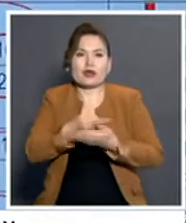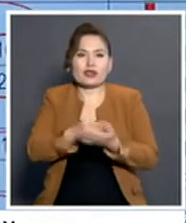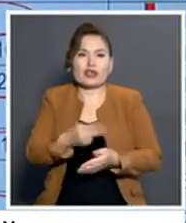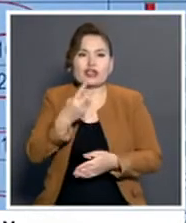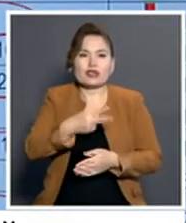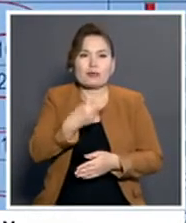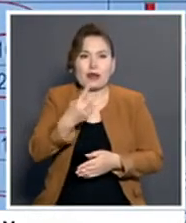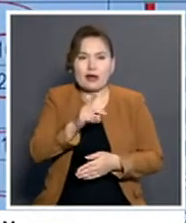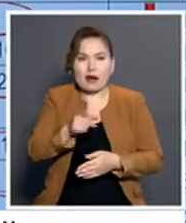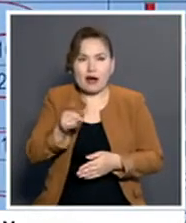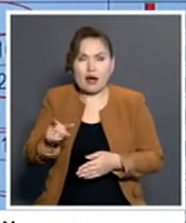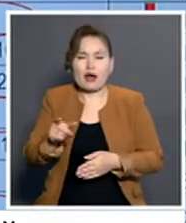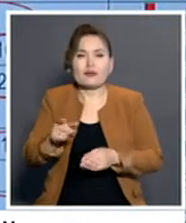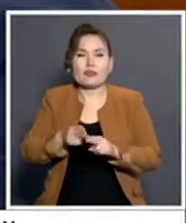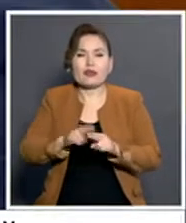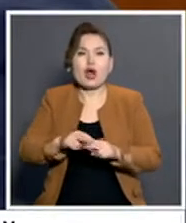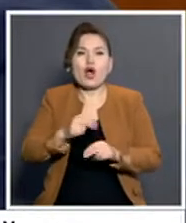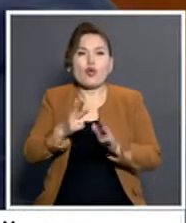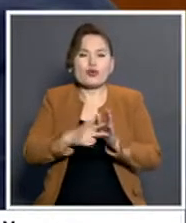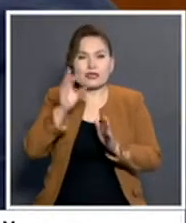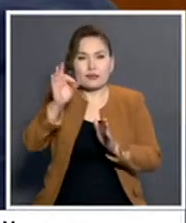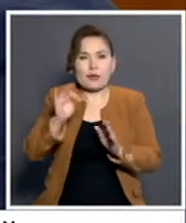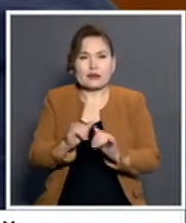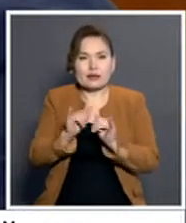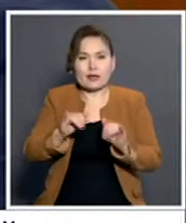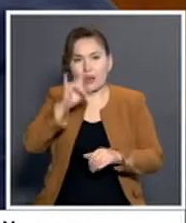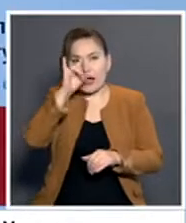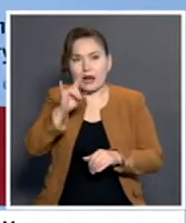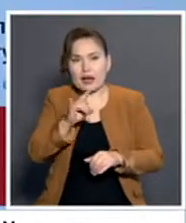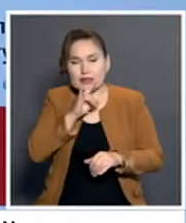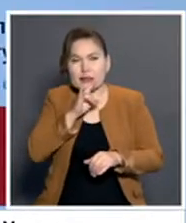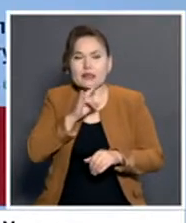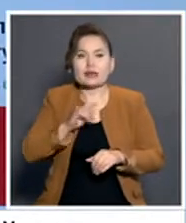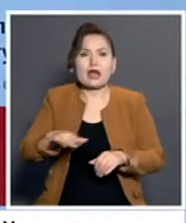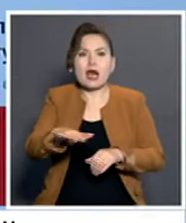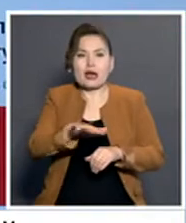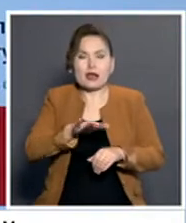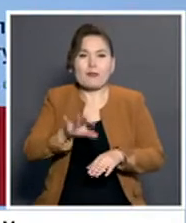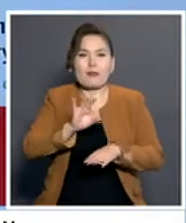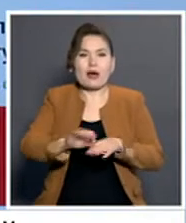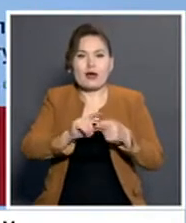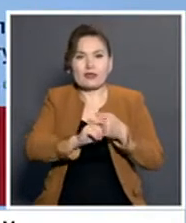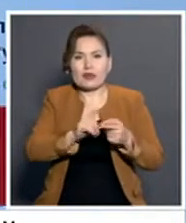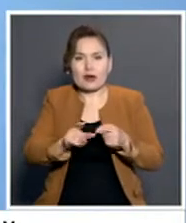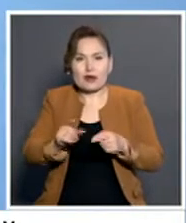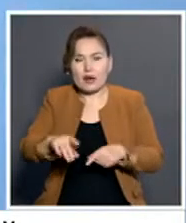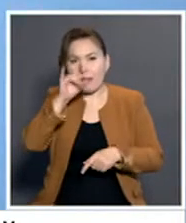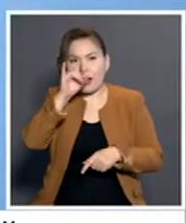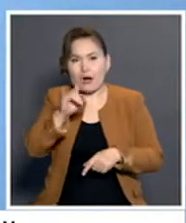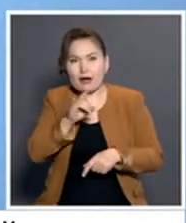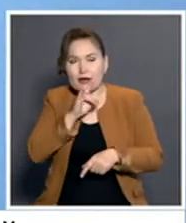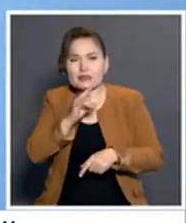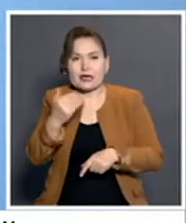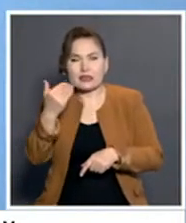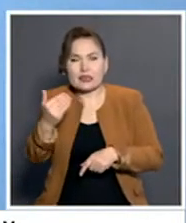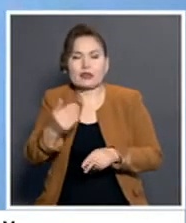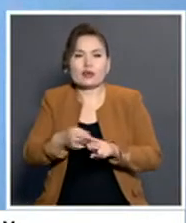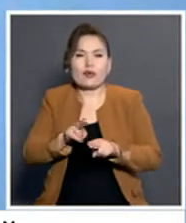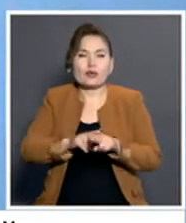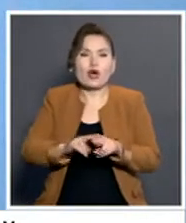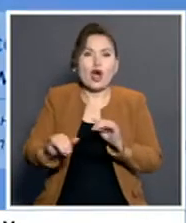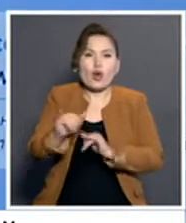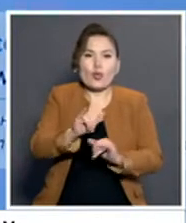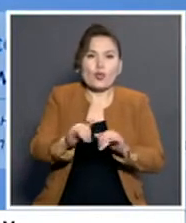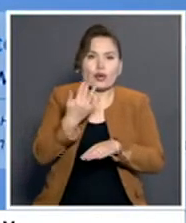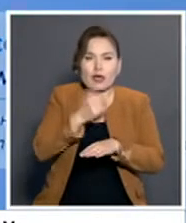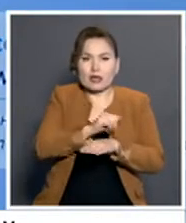реанимациялар 18%-ға толған. Осыны ескере келе Қазақстанда тұруға ықтияр хаты барлар мен Қазақстан азаматтарының отбасы мүшелеріне шекарадан 30